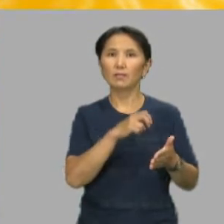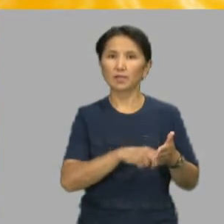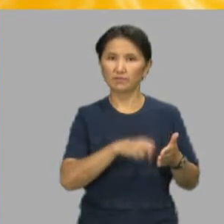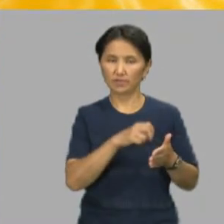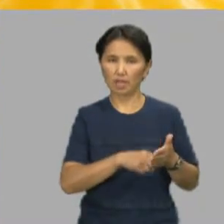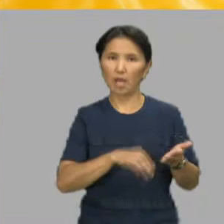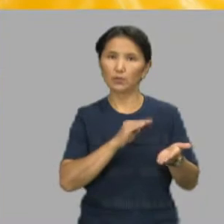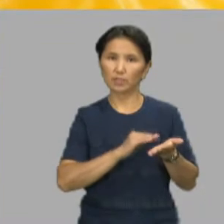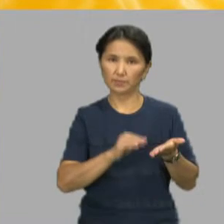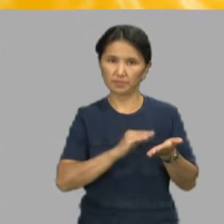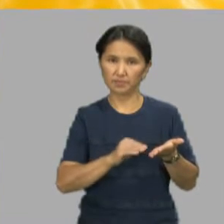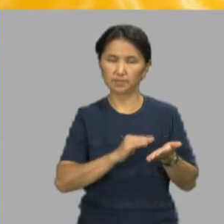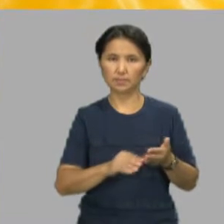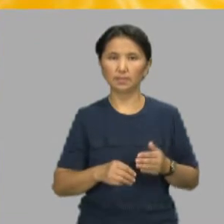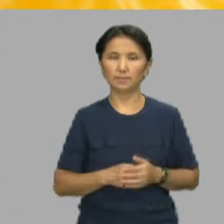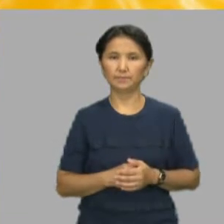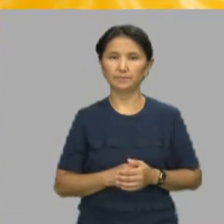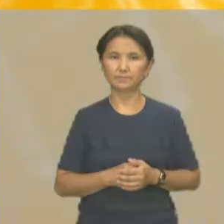Проверяю написанное.